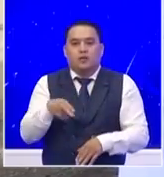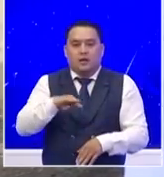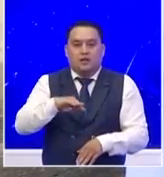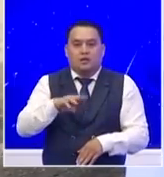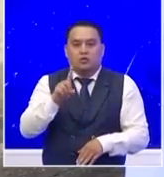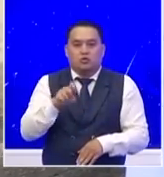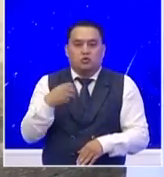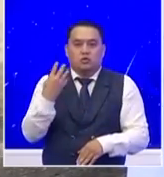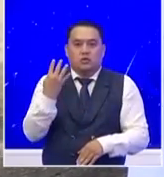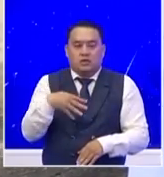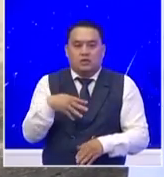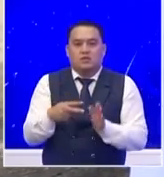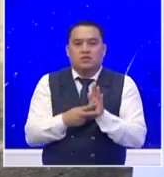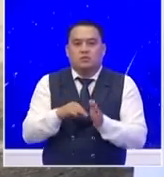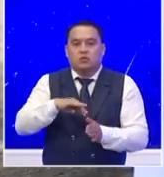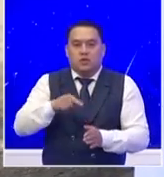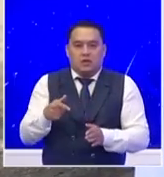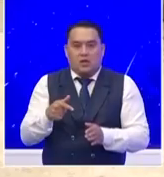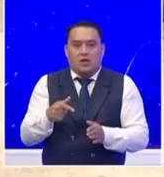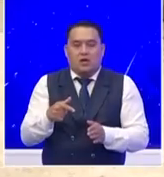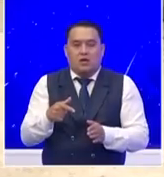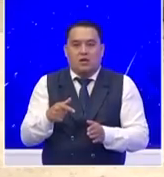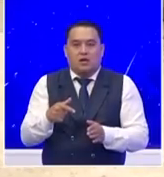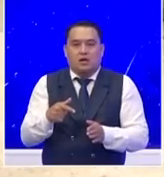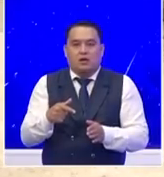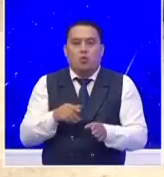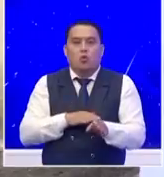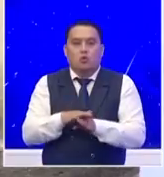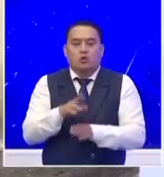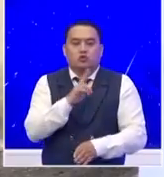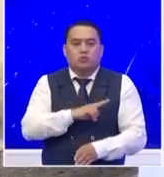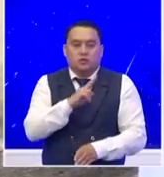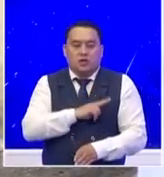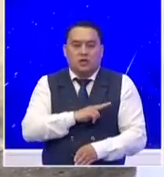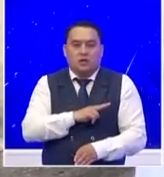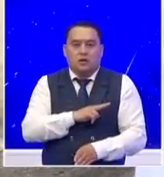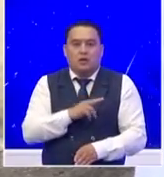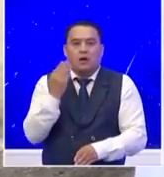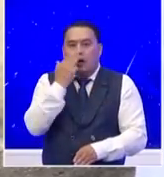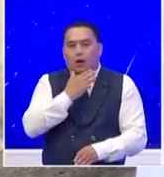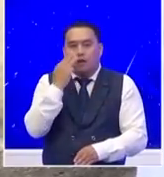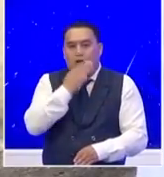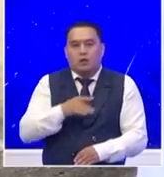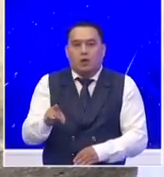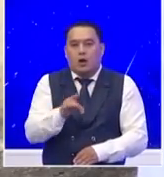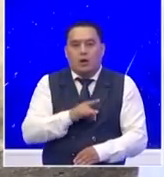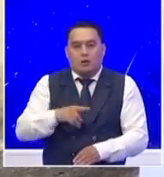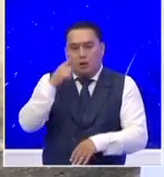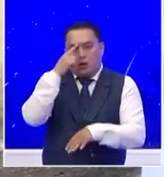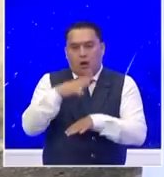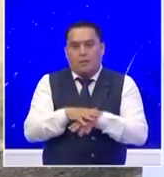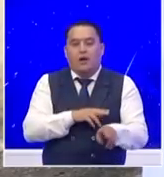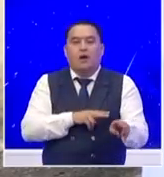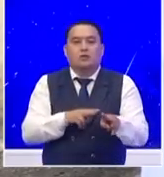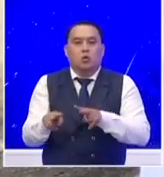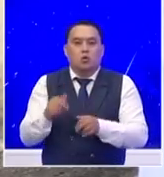миллиард 148 миллион теңгенің көлемінде болып отыр. Атқарылып жатқан жұмыстар Қаратал ауданының әкімшілігінің күнделікті бақылауында